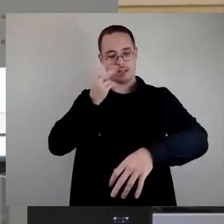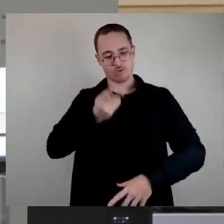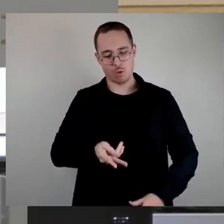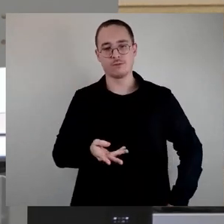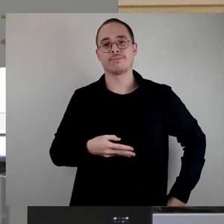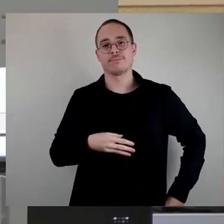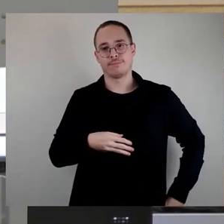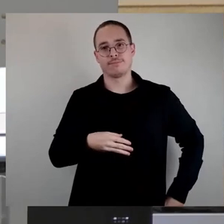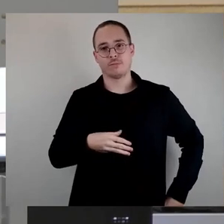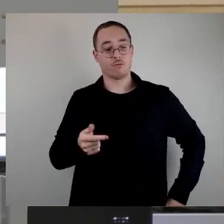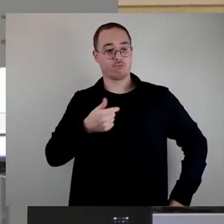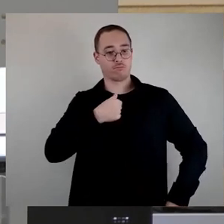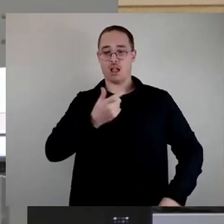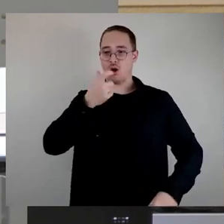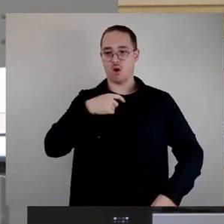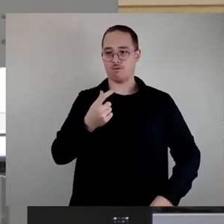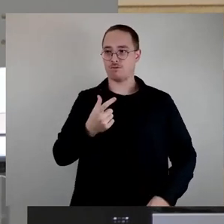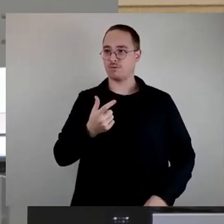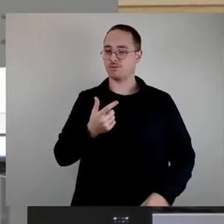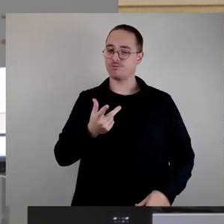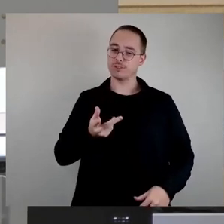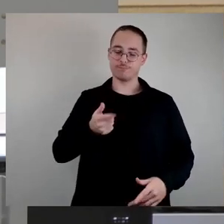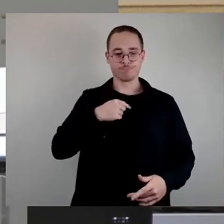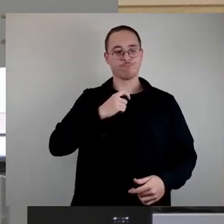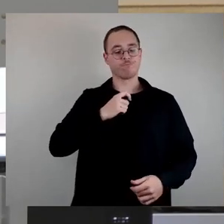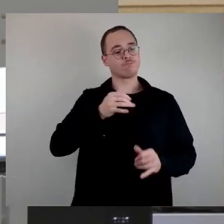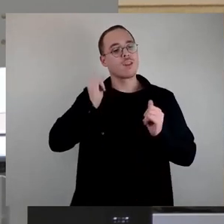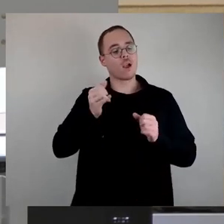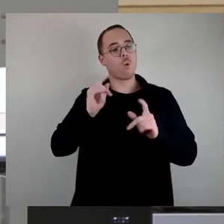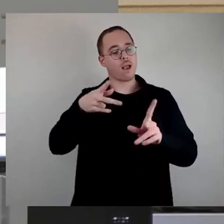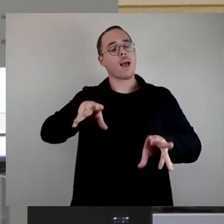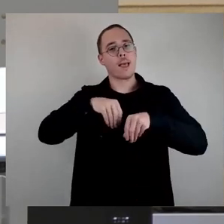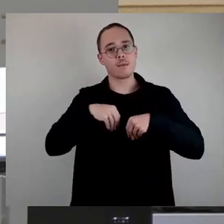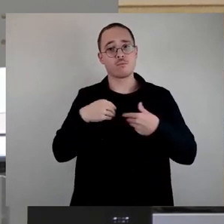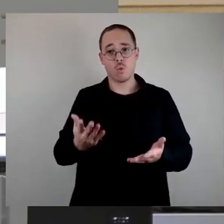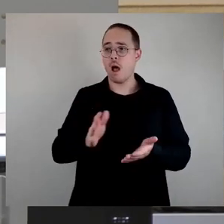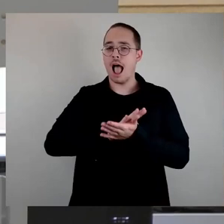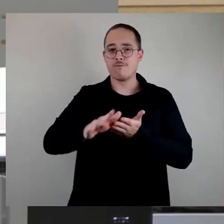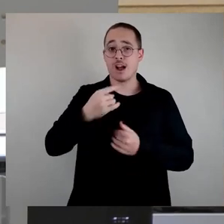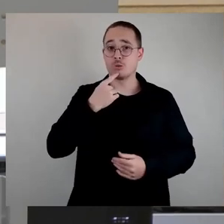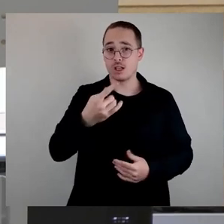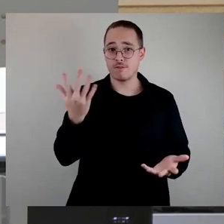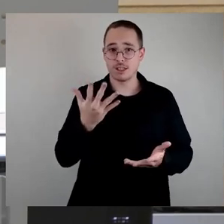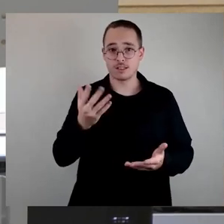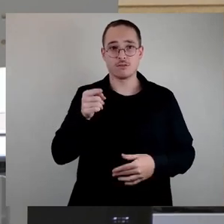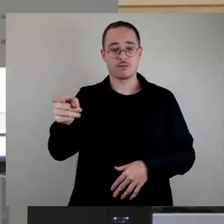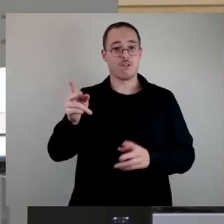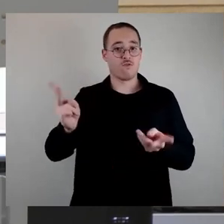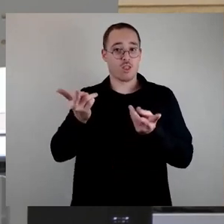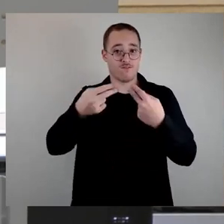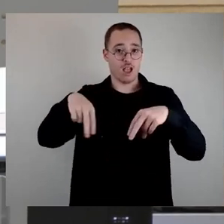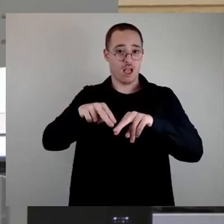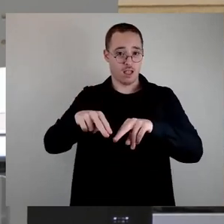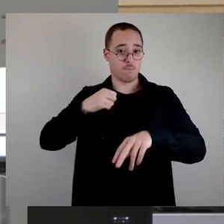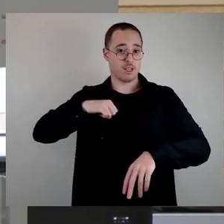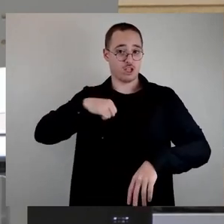einfache Aussage. Diese einfache Aussage aus der Runde im Förderverein Mädchenfußball, nämlich in